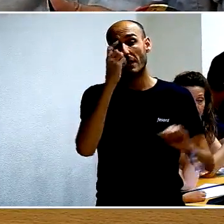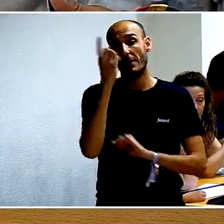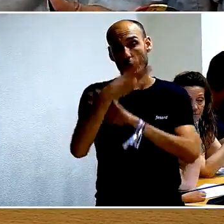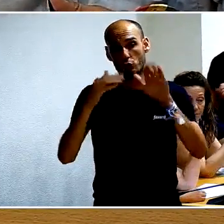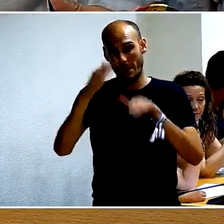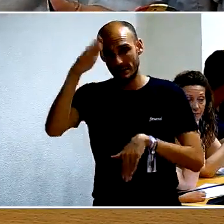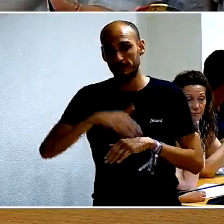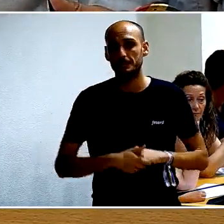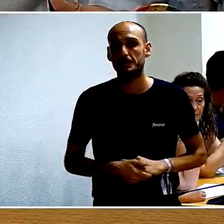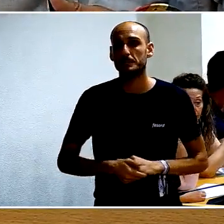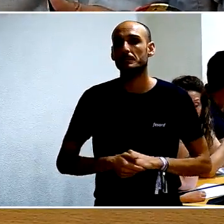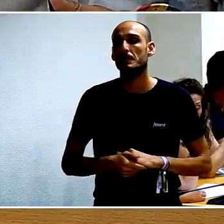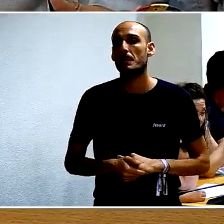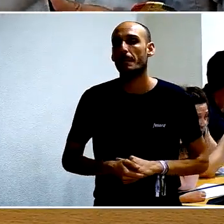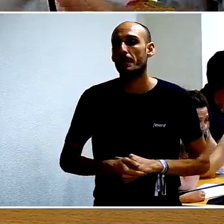anys.